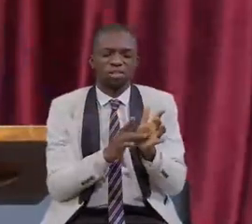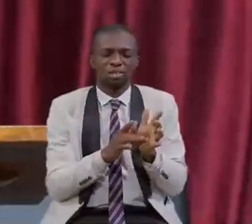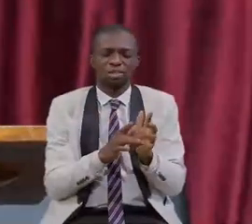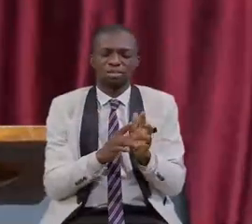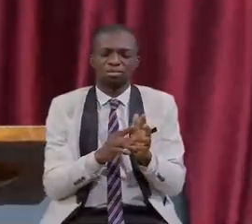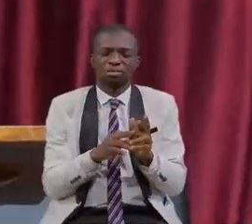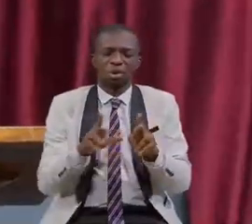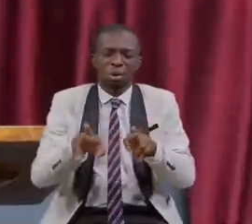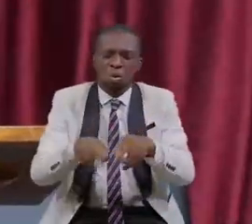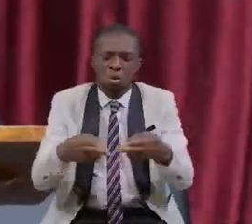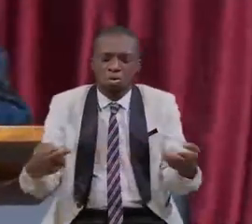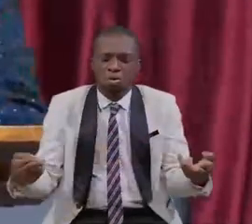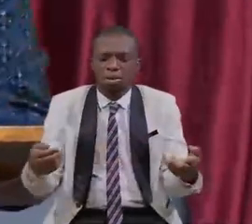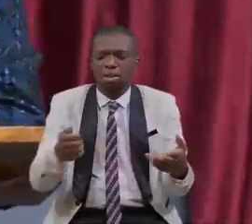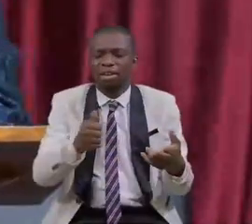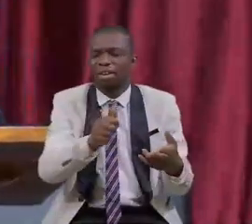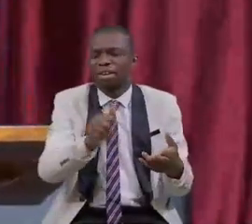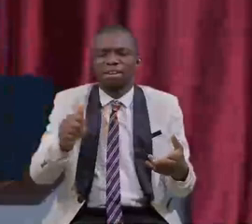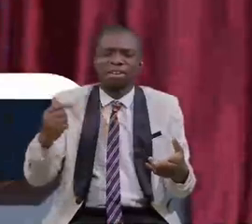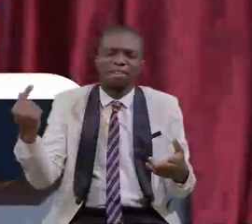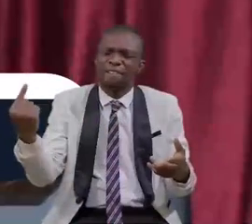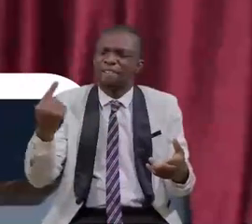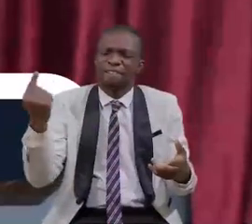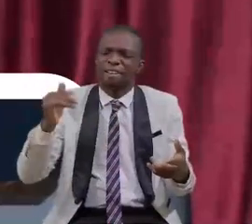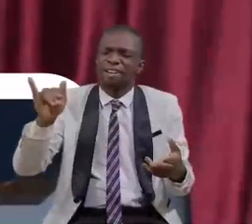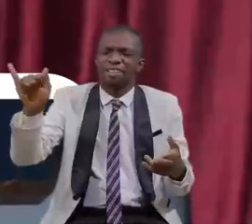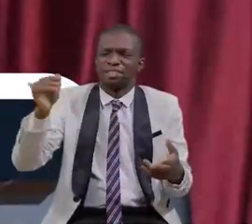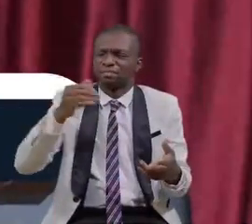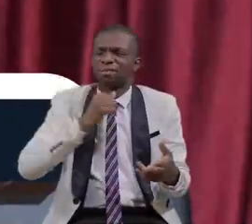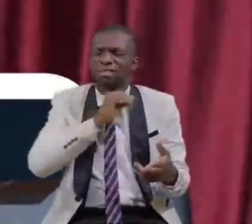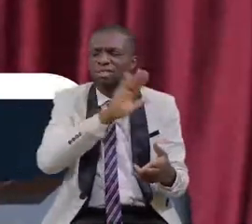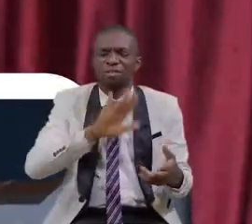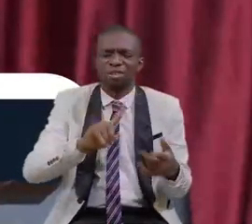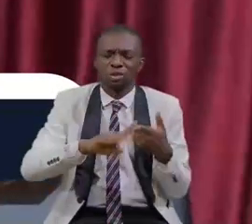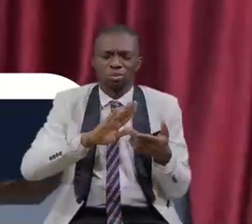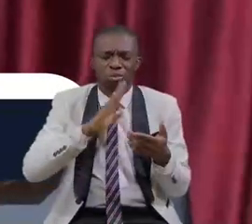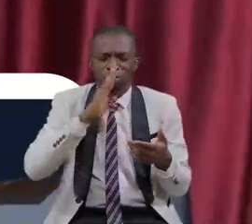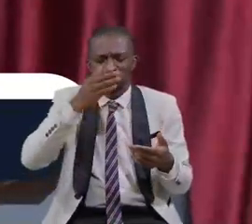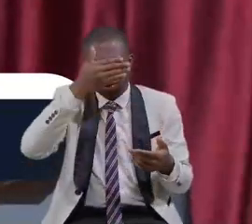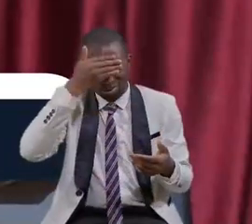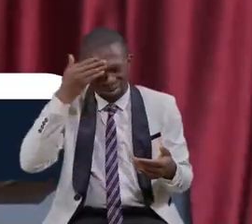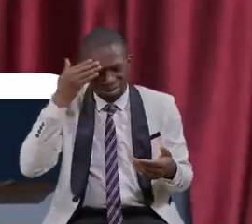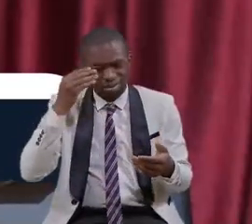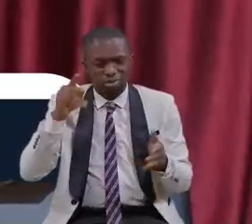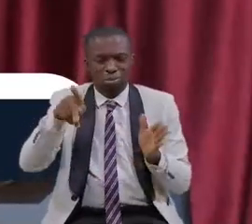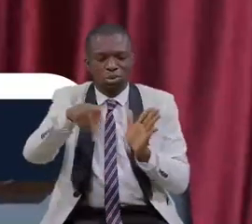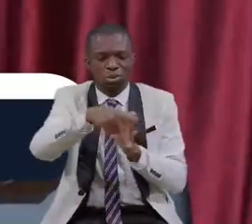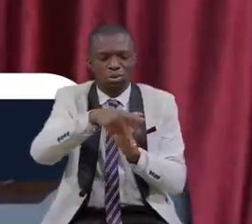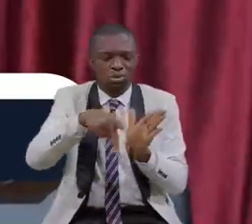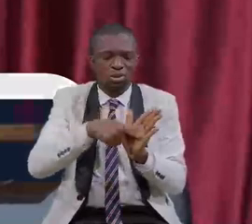Jésus a révélé un principe inoubliable. Puis, qui est ma mère? Qui sont mes